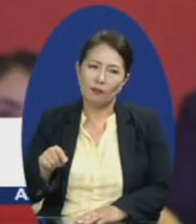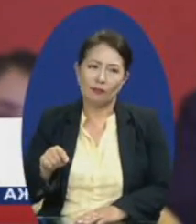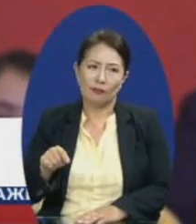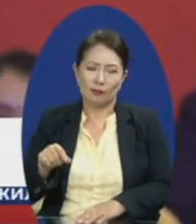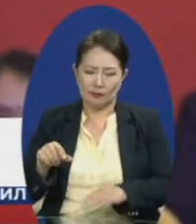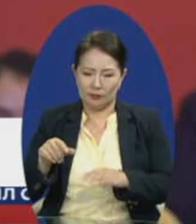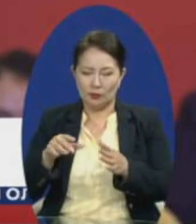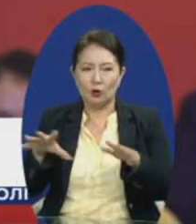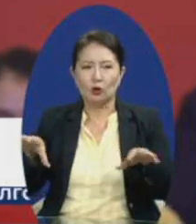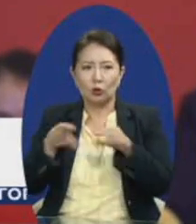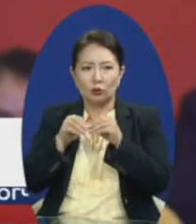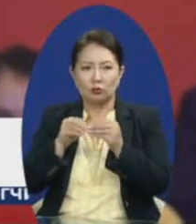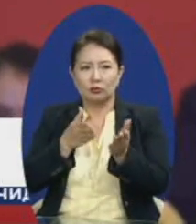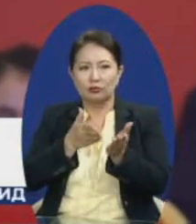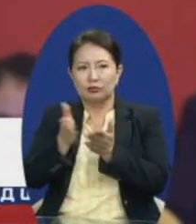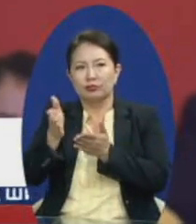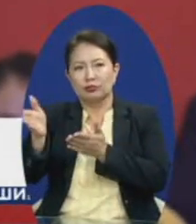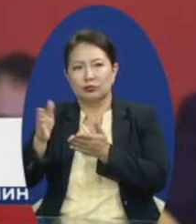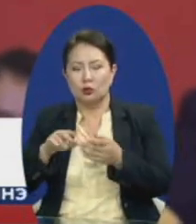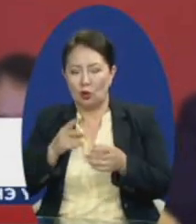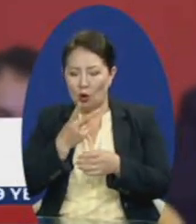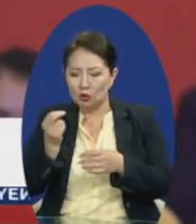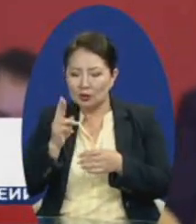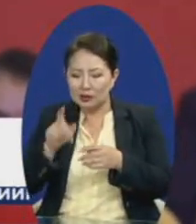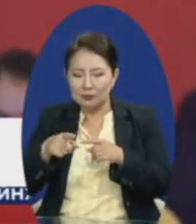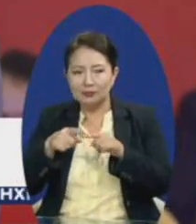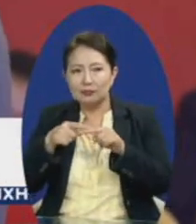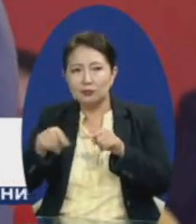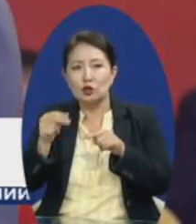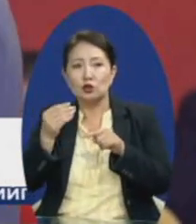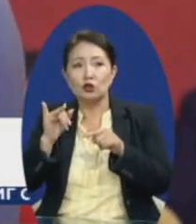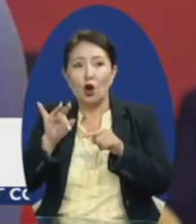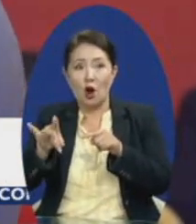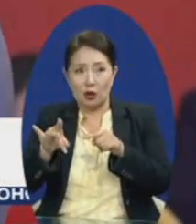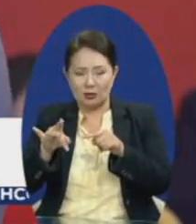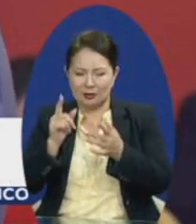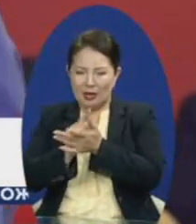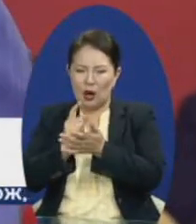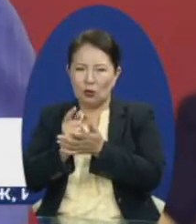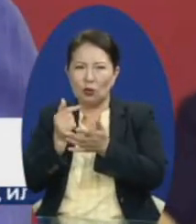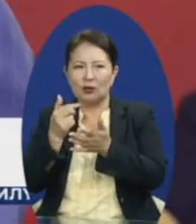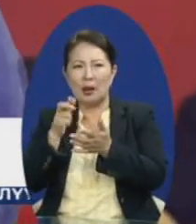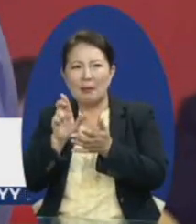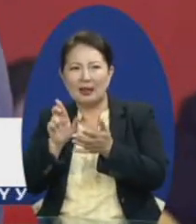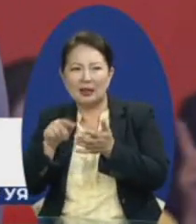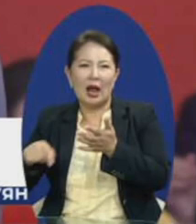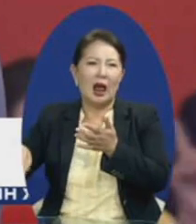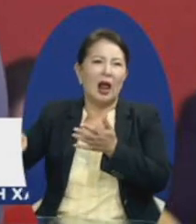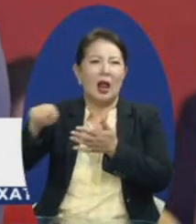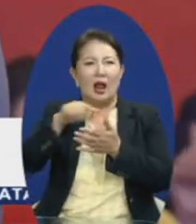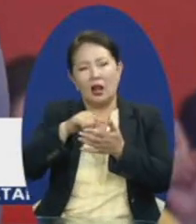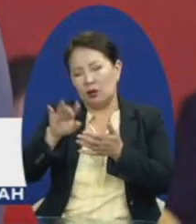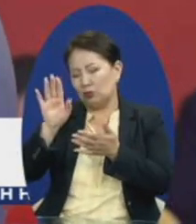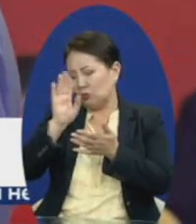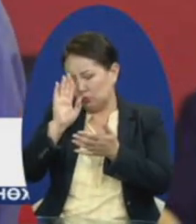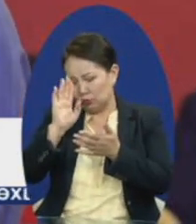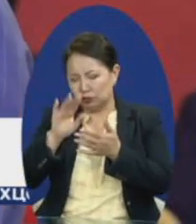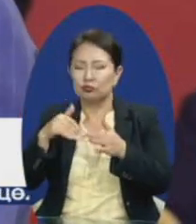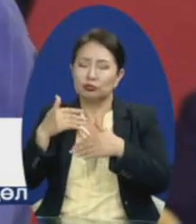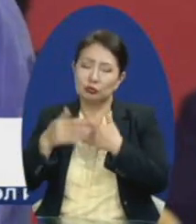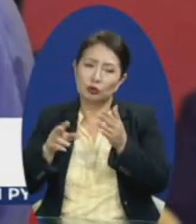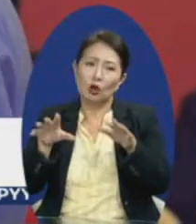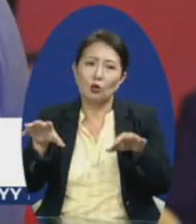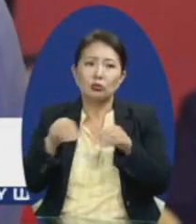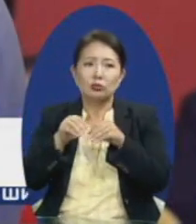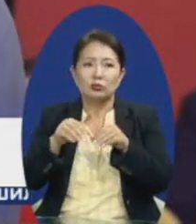товчлоо явуучуд 200 км чойр ороод ингээ заавал Улаанбаатарыг тойрж ин бүрэн хөдөлтөй хангалттай хийхгүйгээр ингээд авчих юм бол